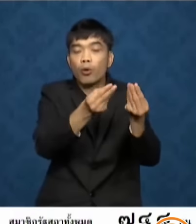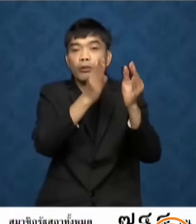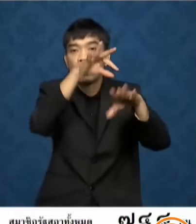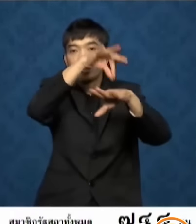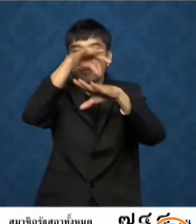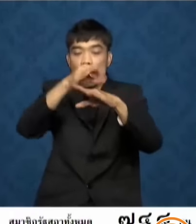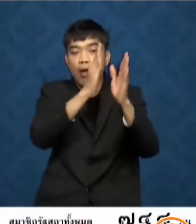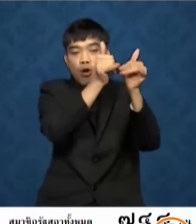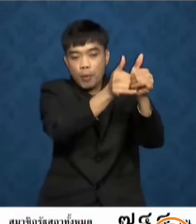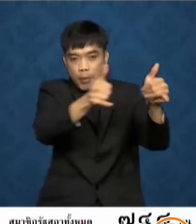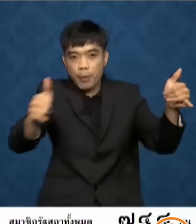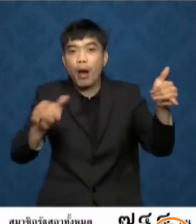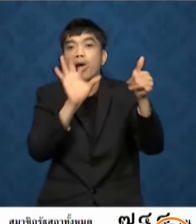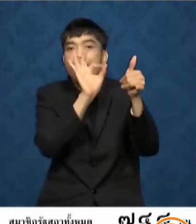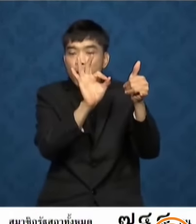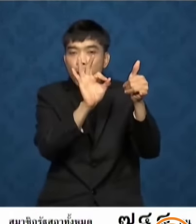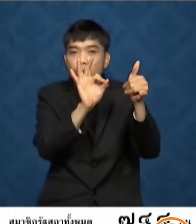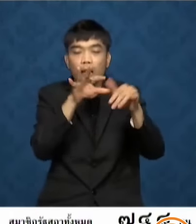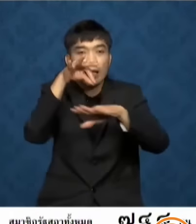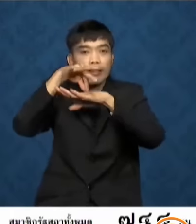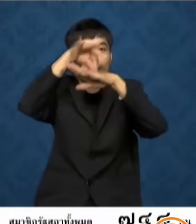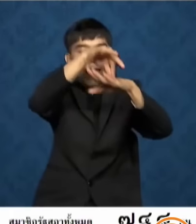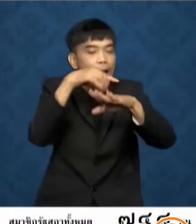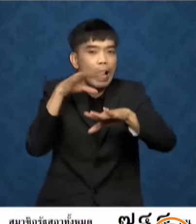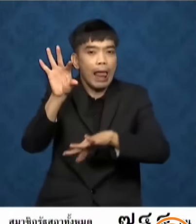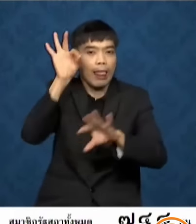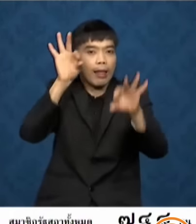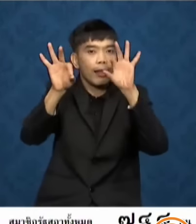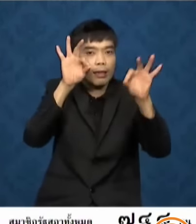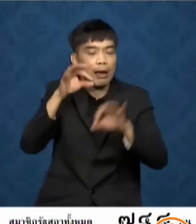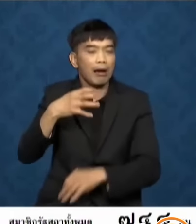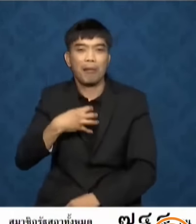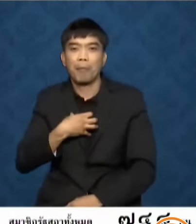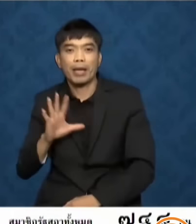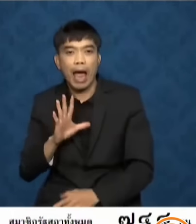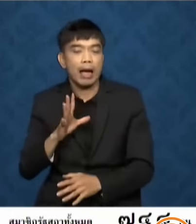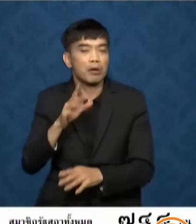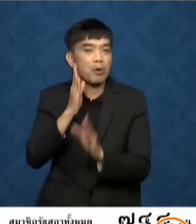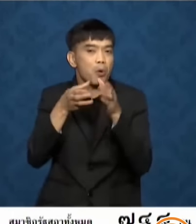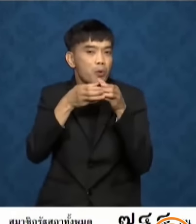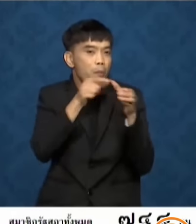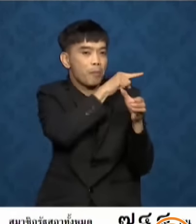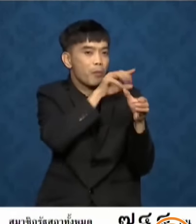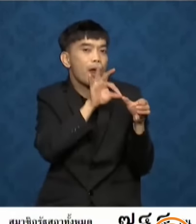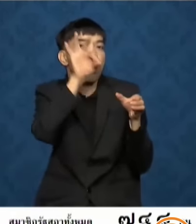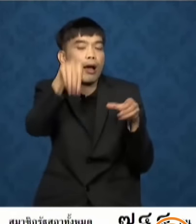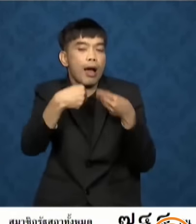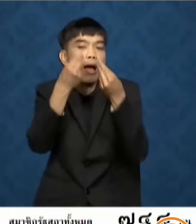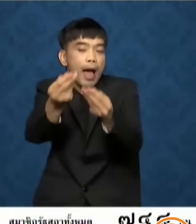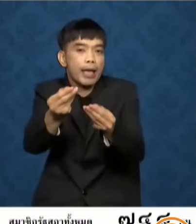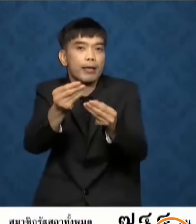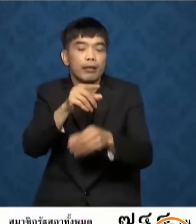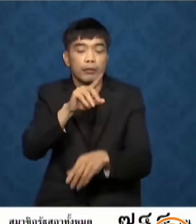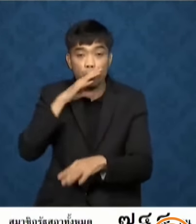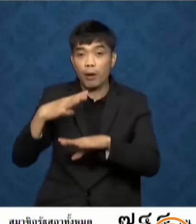กแตงตั้งโดยกล่มคลที่ส่นใหญ่ก็อาจจะไมไดอยากเห็นการจัดทำรัฐธรมนนชว uhhและใหกมคนดกลาวครั